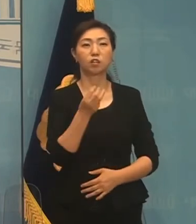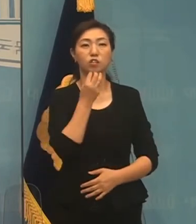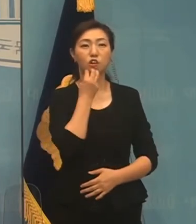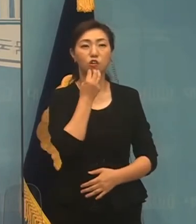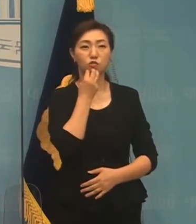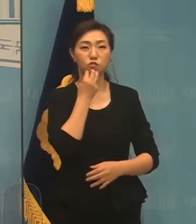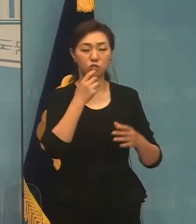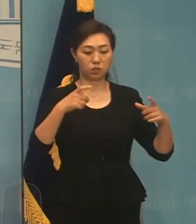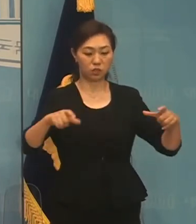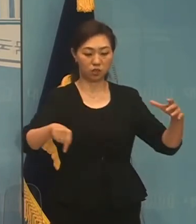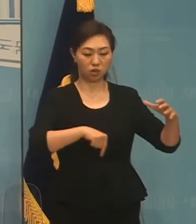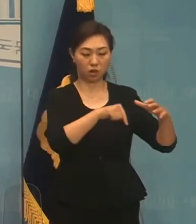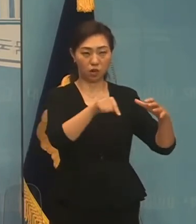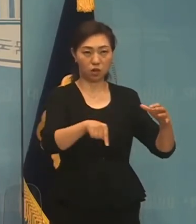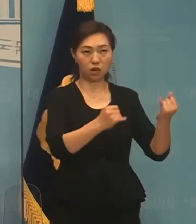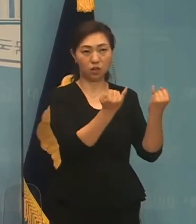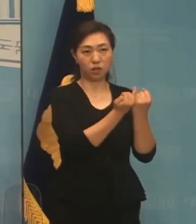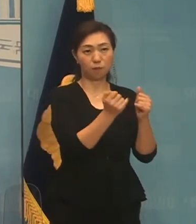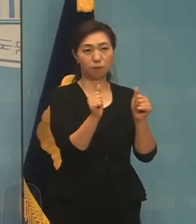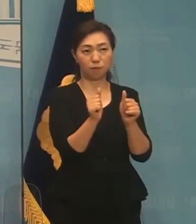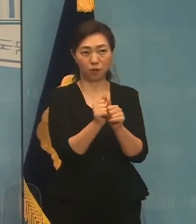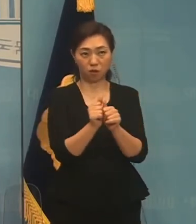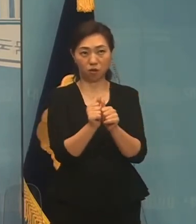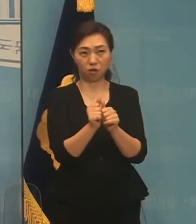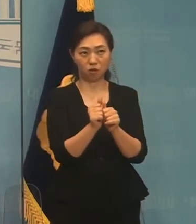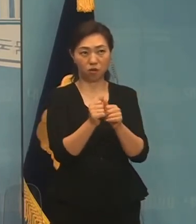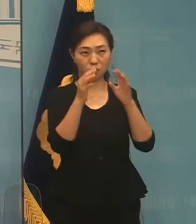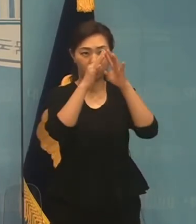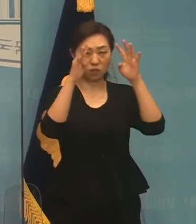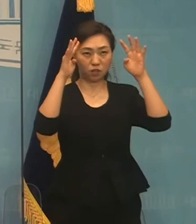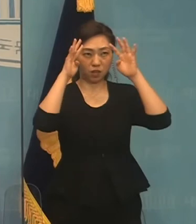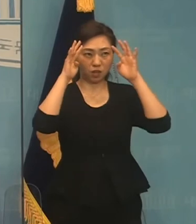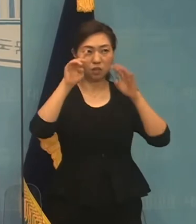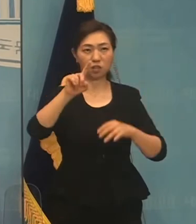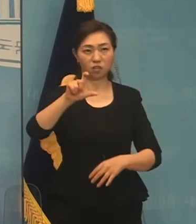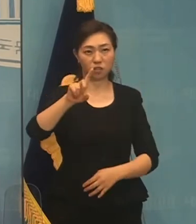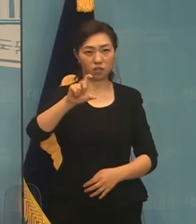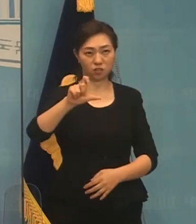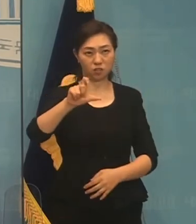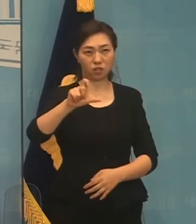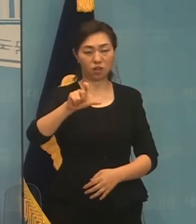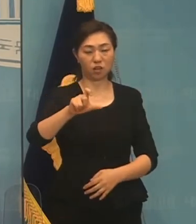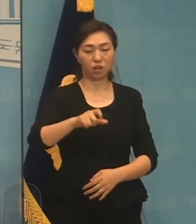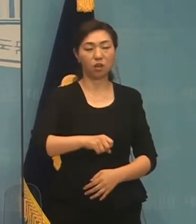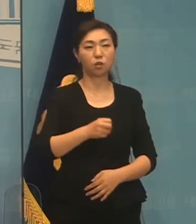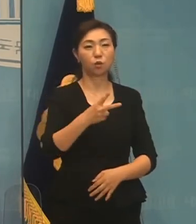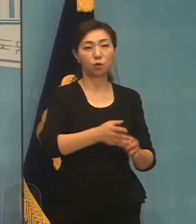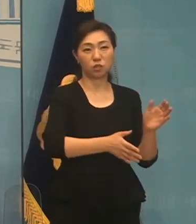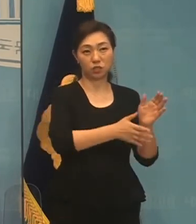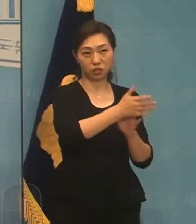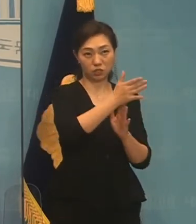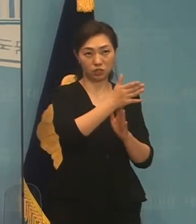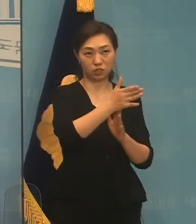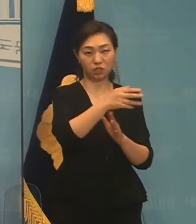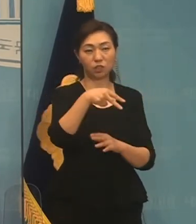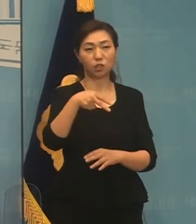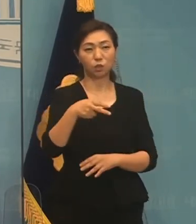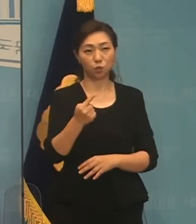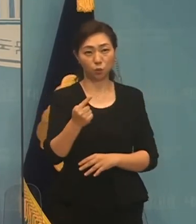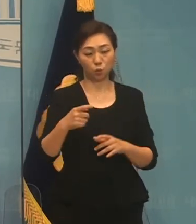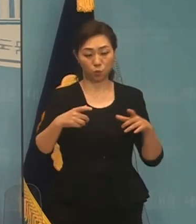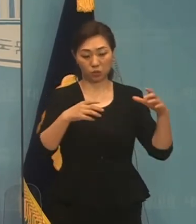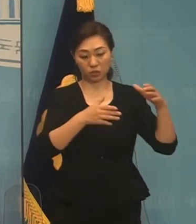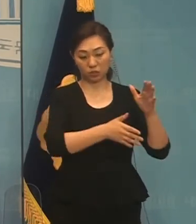남녀대학 15개 대학과 시, 도별로 1개